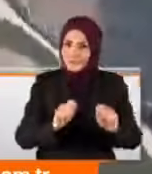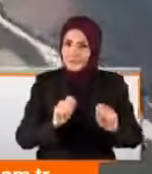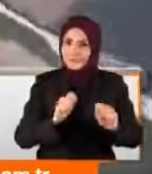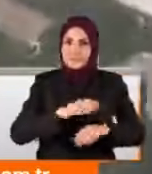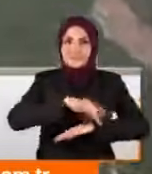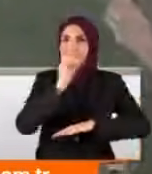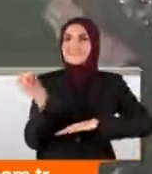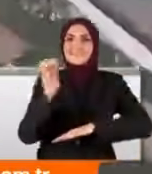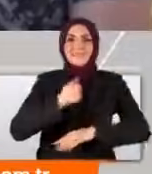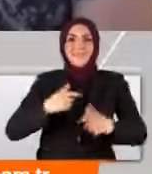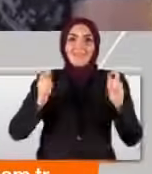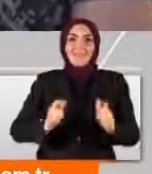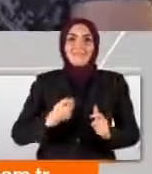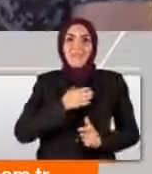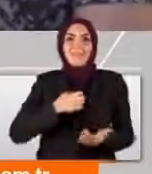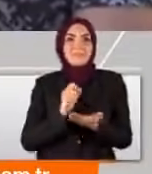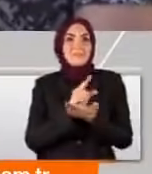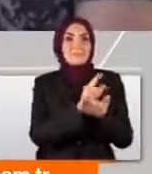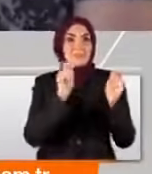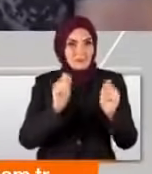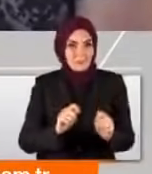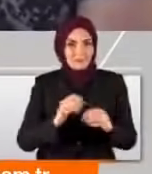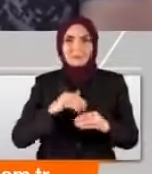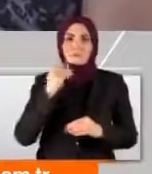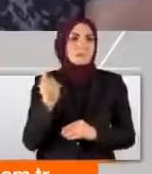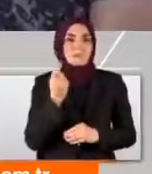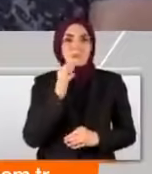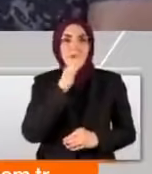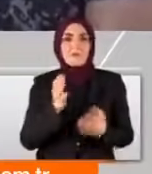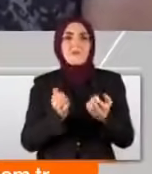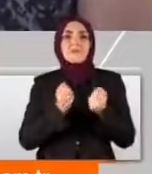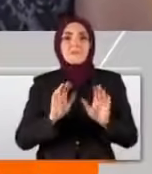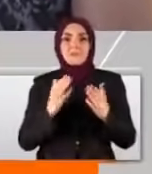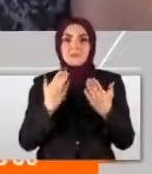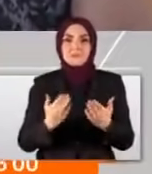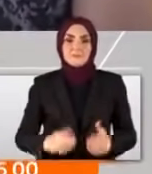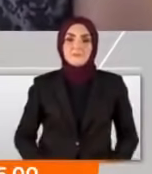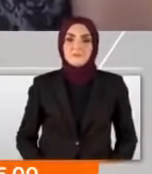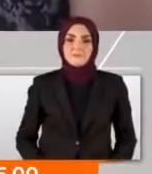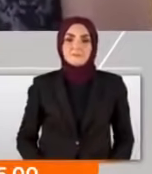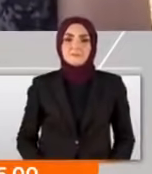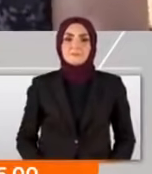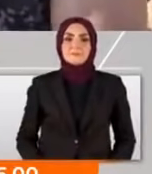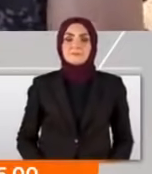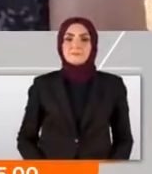kendisinden bir daha haber alınamadı. Yana için bu dağ çok kolay bir dağ. Daha büyük